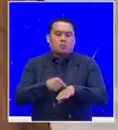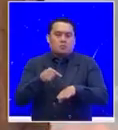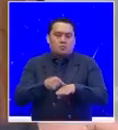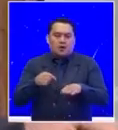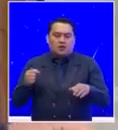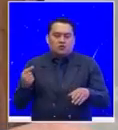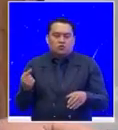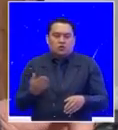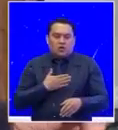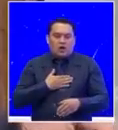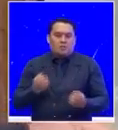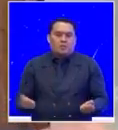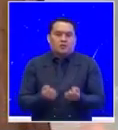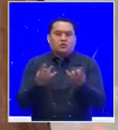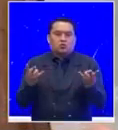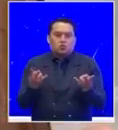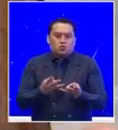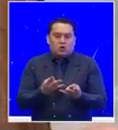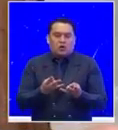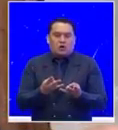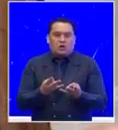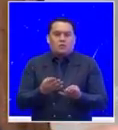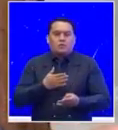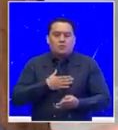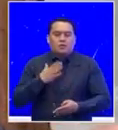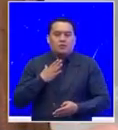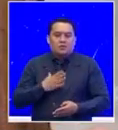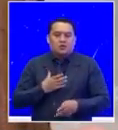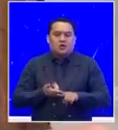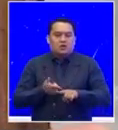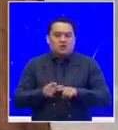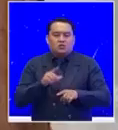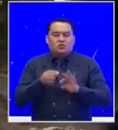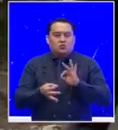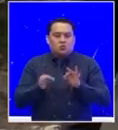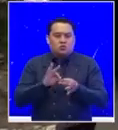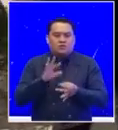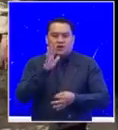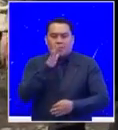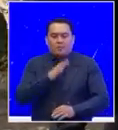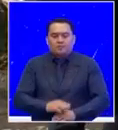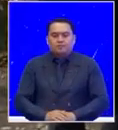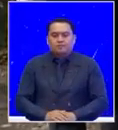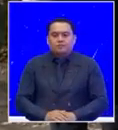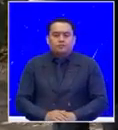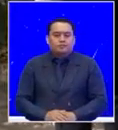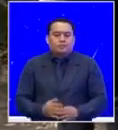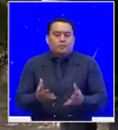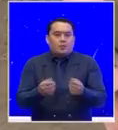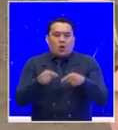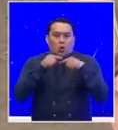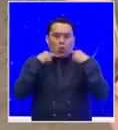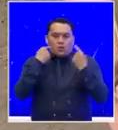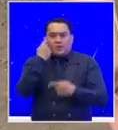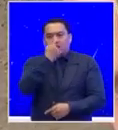поддержка очень важна и необходима для нас. Дай Аллах, мы переживем и эти трудные времена. Каждый из получателей помощи с улыбкой на